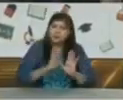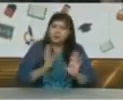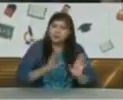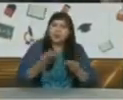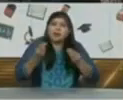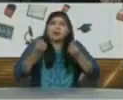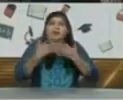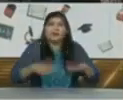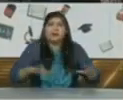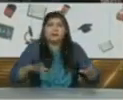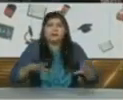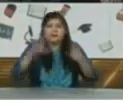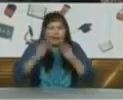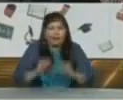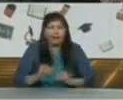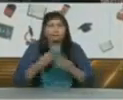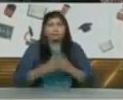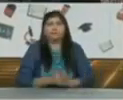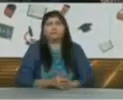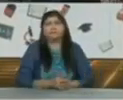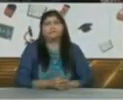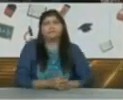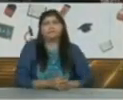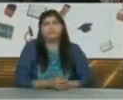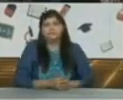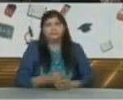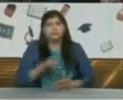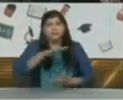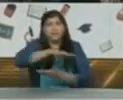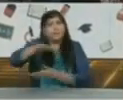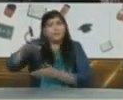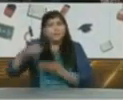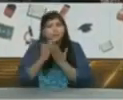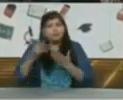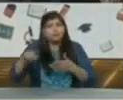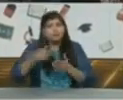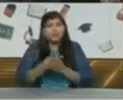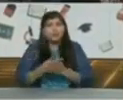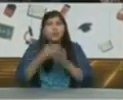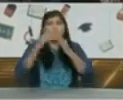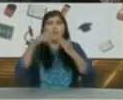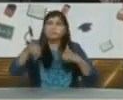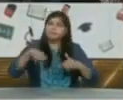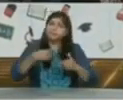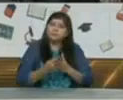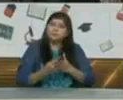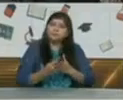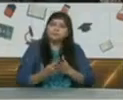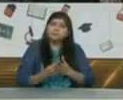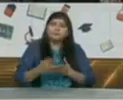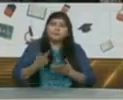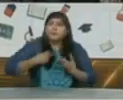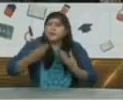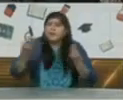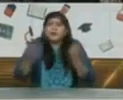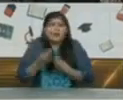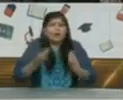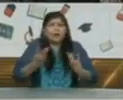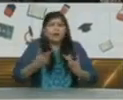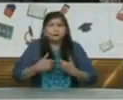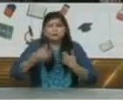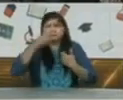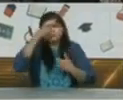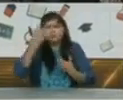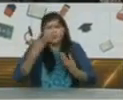हो जाएगा, डिक्रीज हो जाएगा, और बच्चों को घर में सहज